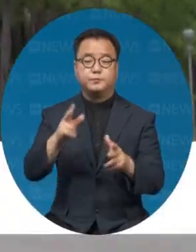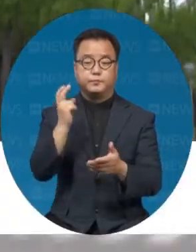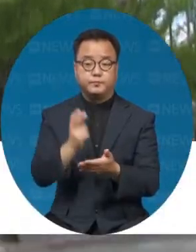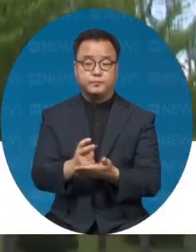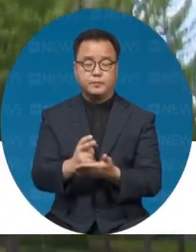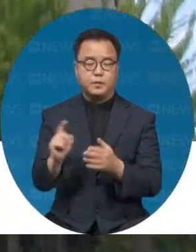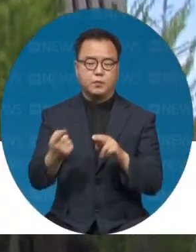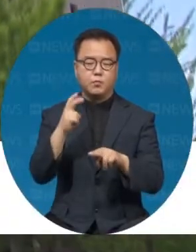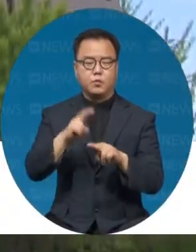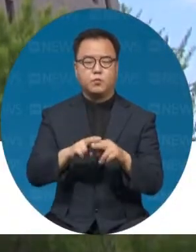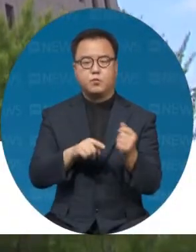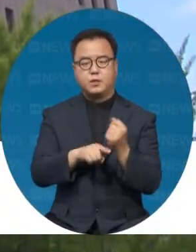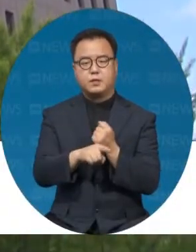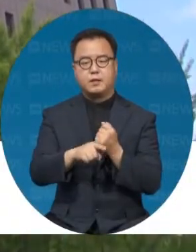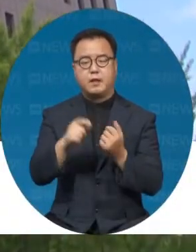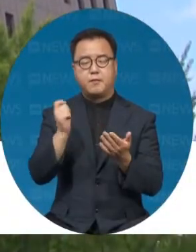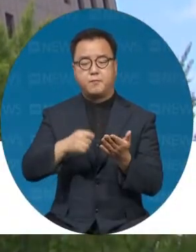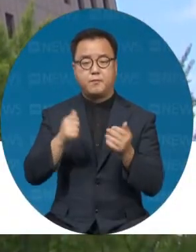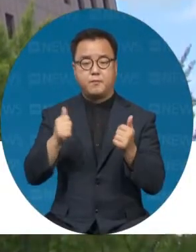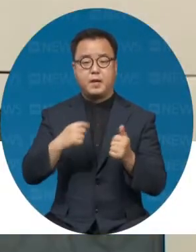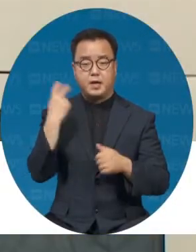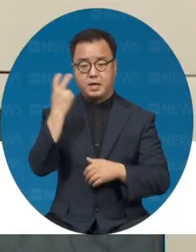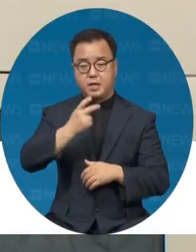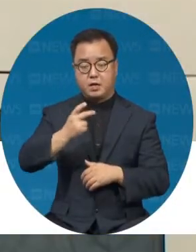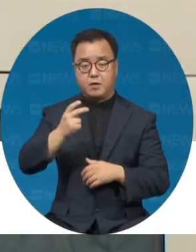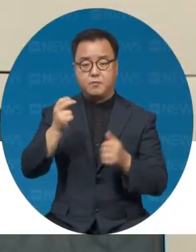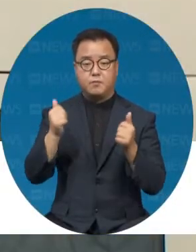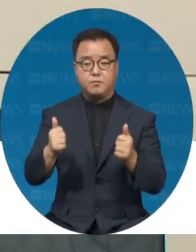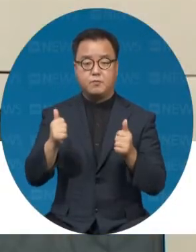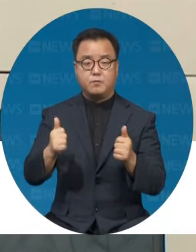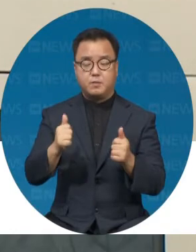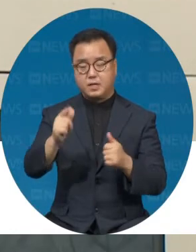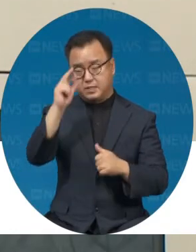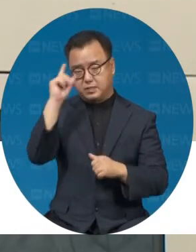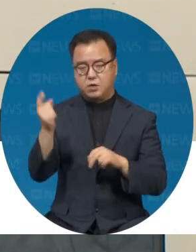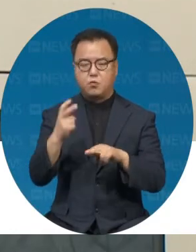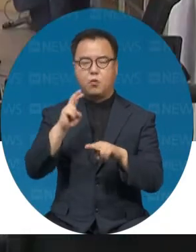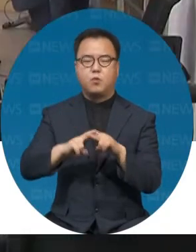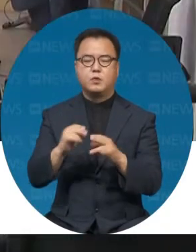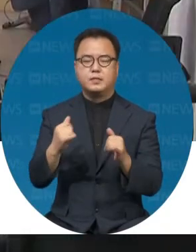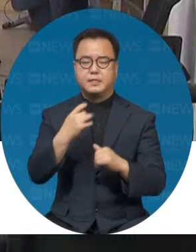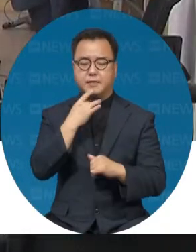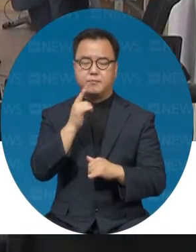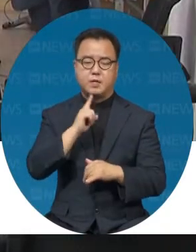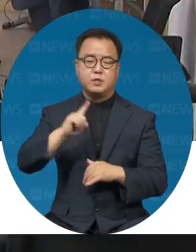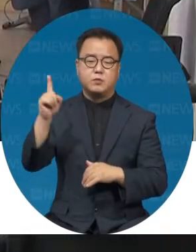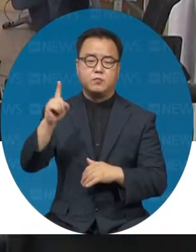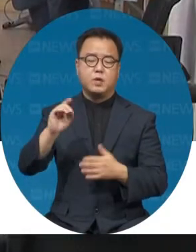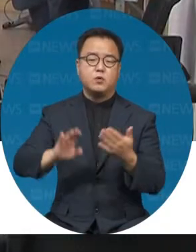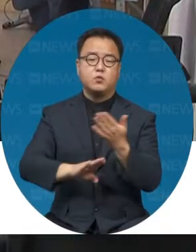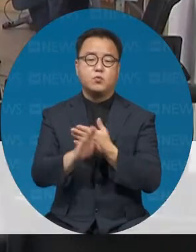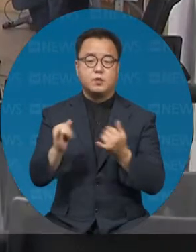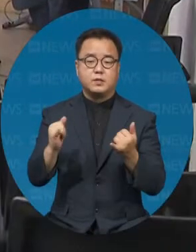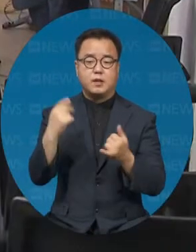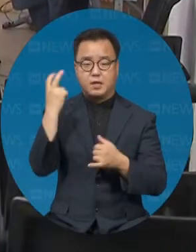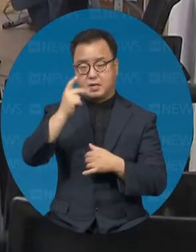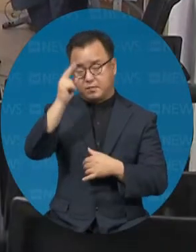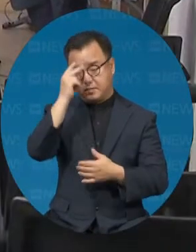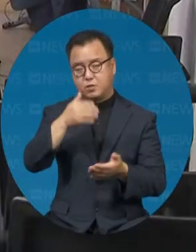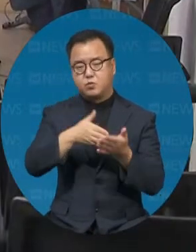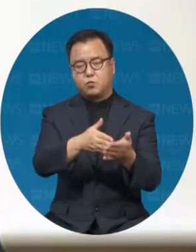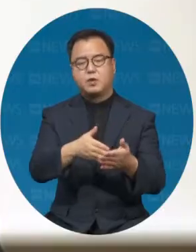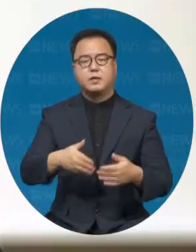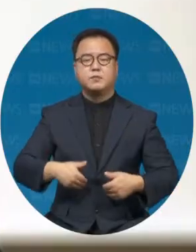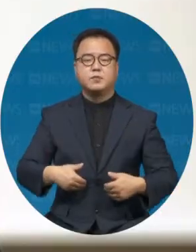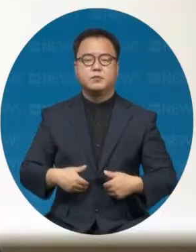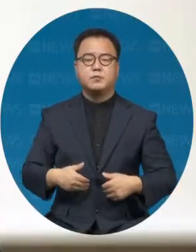수천 판사와 검사 경찰 고위직 만 직접 기소할 수 있고 나머지 대상은 수사 하더라도 검찰의 기소를 요구해야 합니다